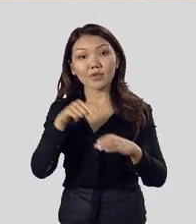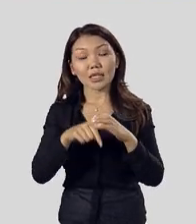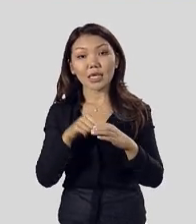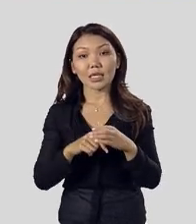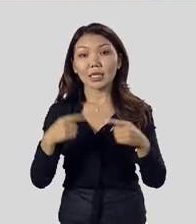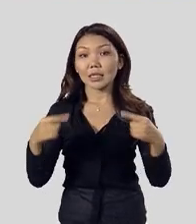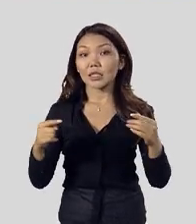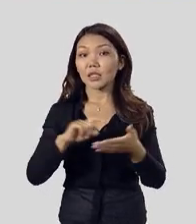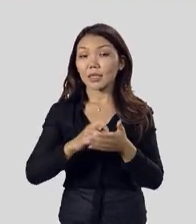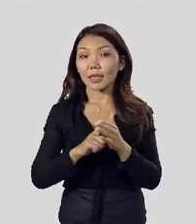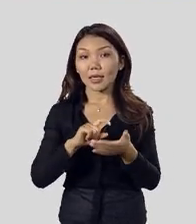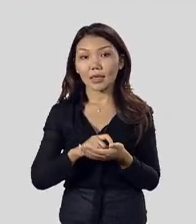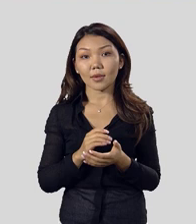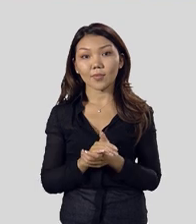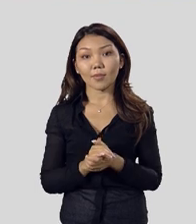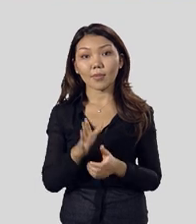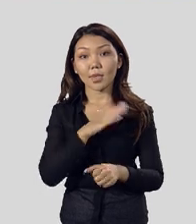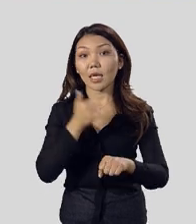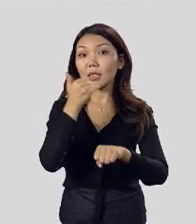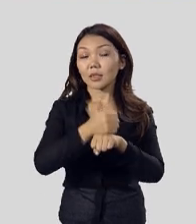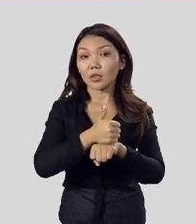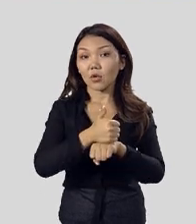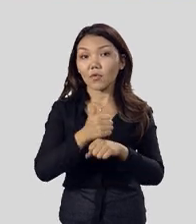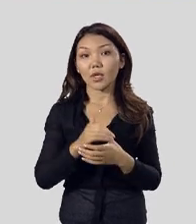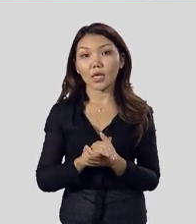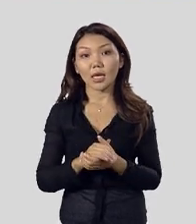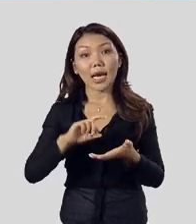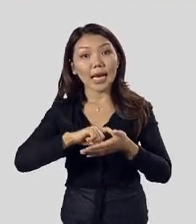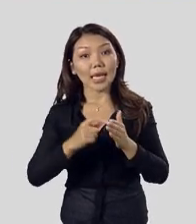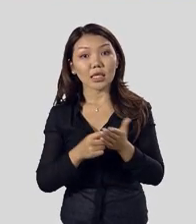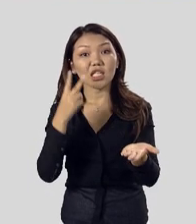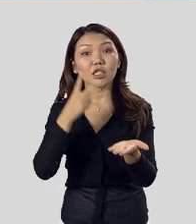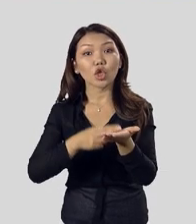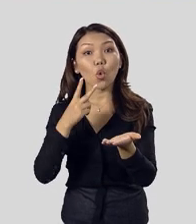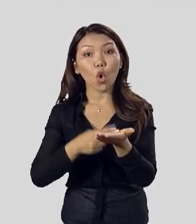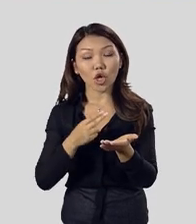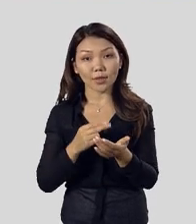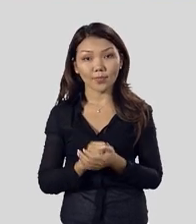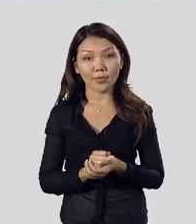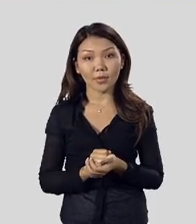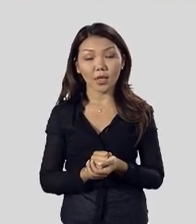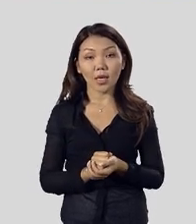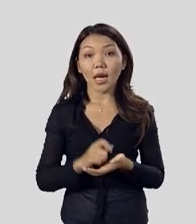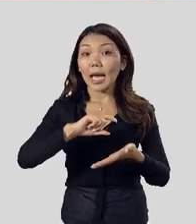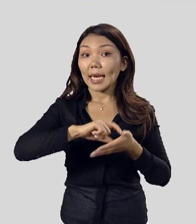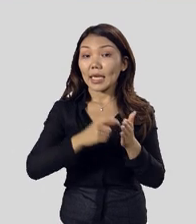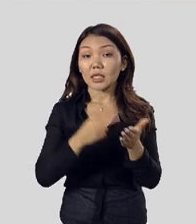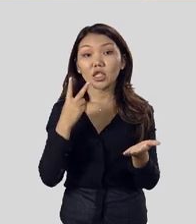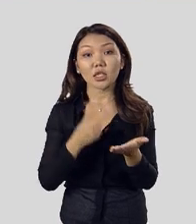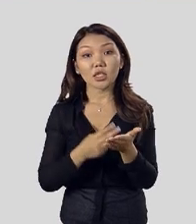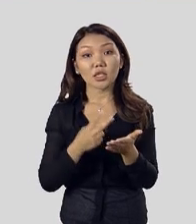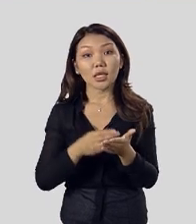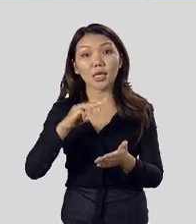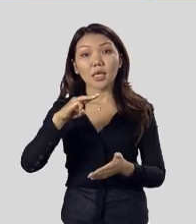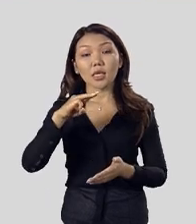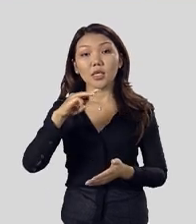организмов легли в основу клеточной теории клеточная теория это одно из